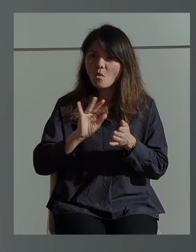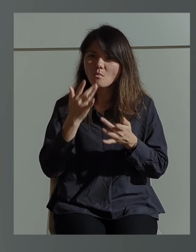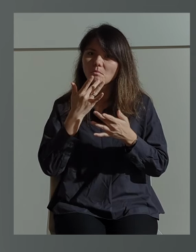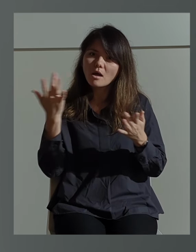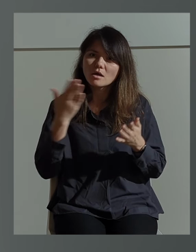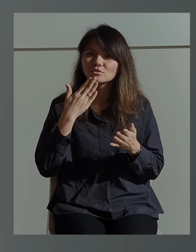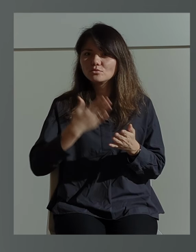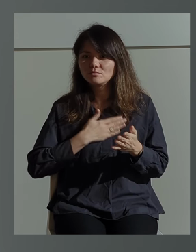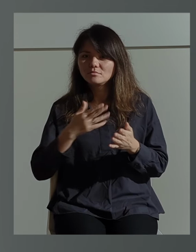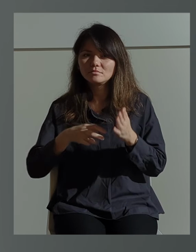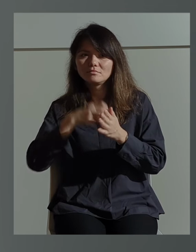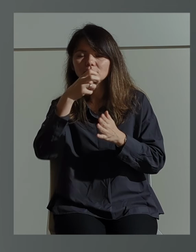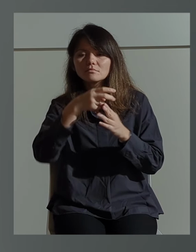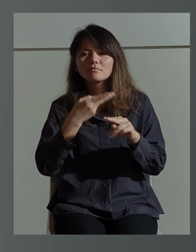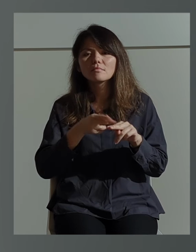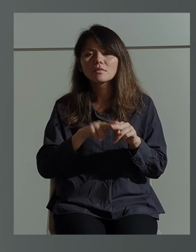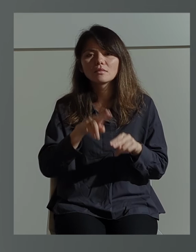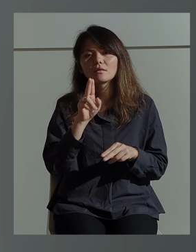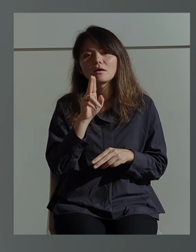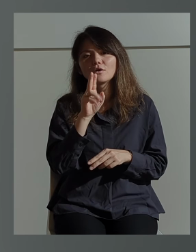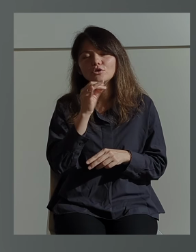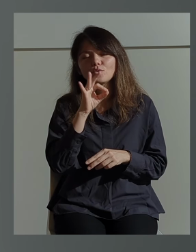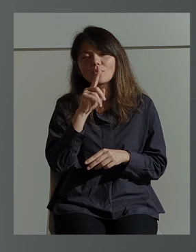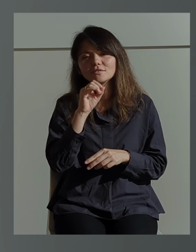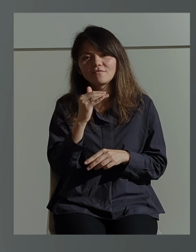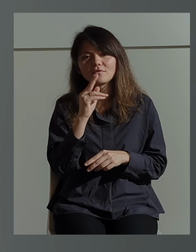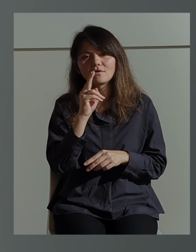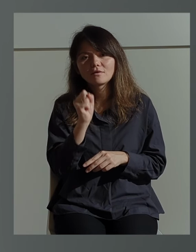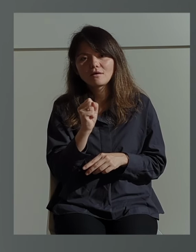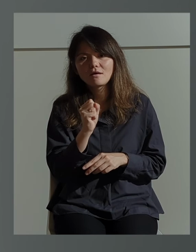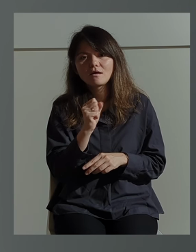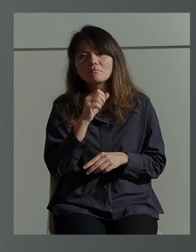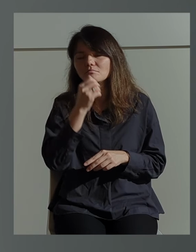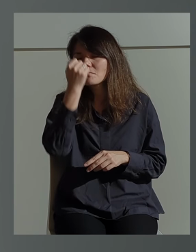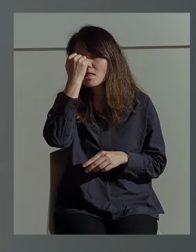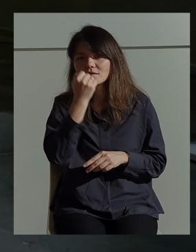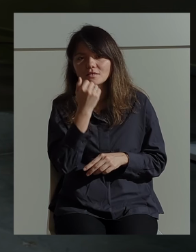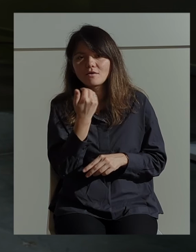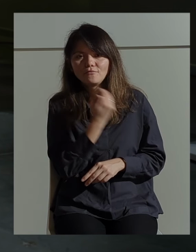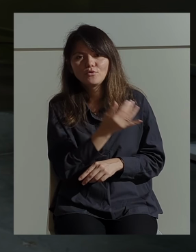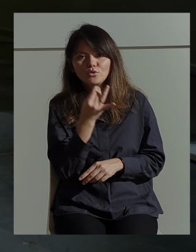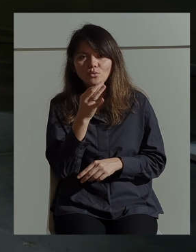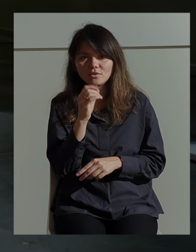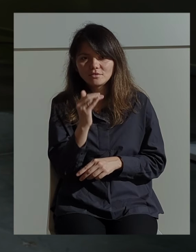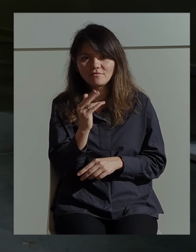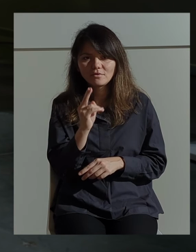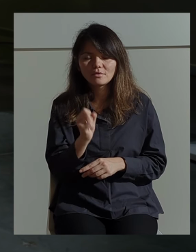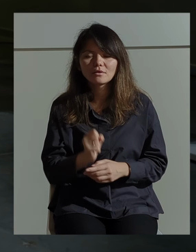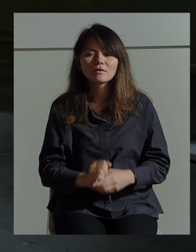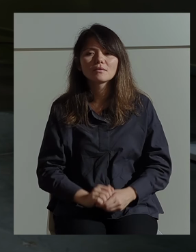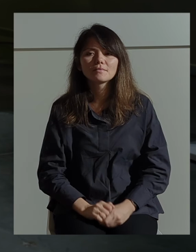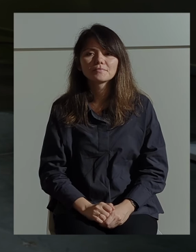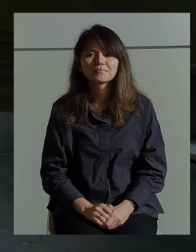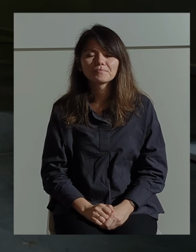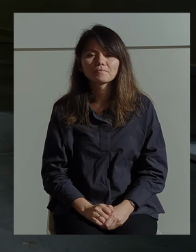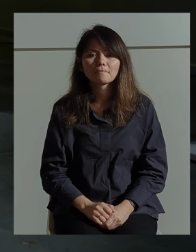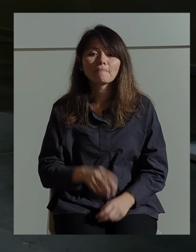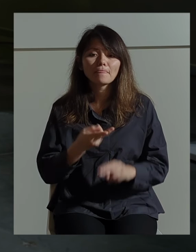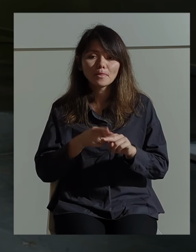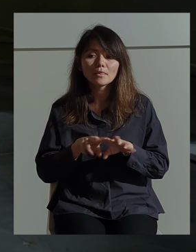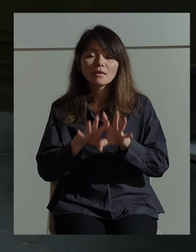а признанием йозефа ка или благодарностью йозефа ка вот и всё это